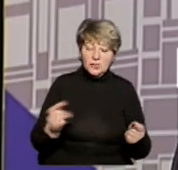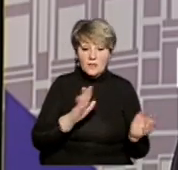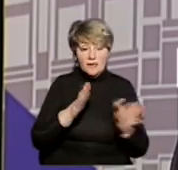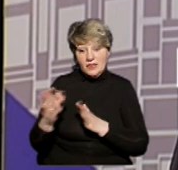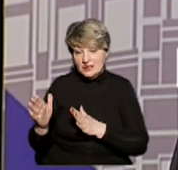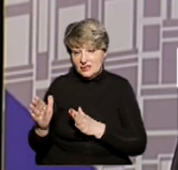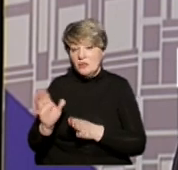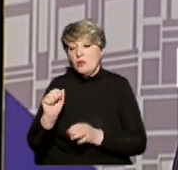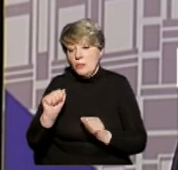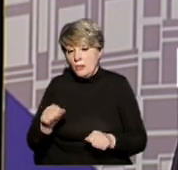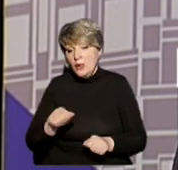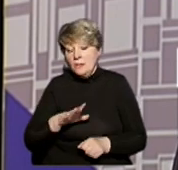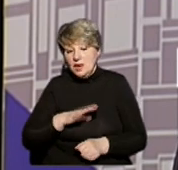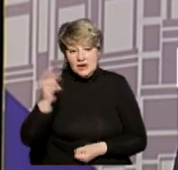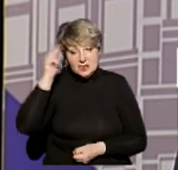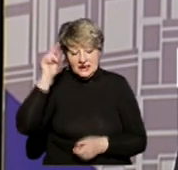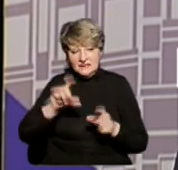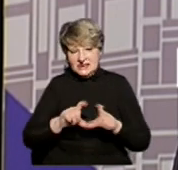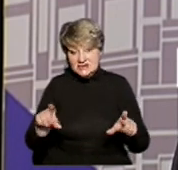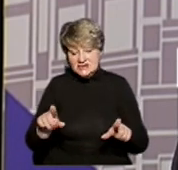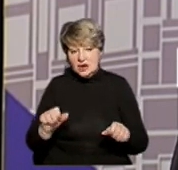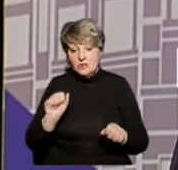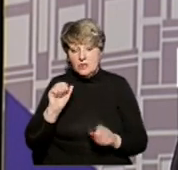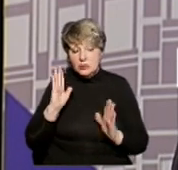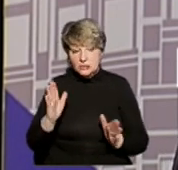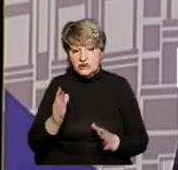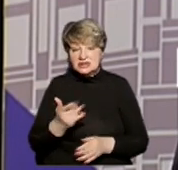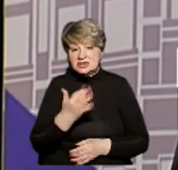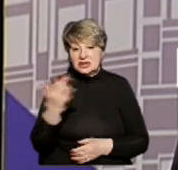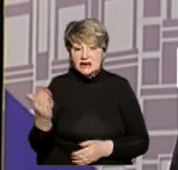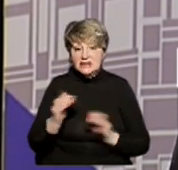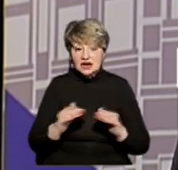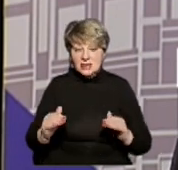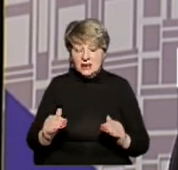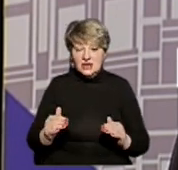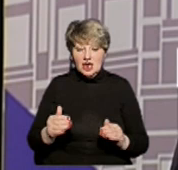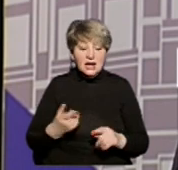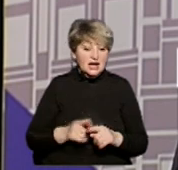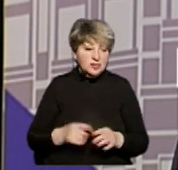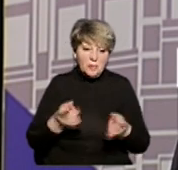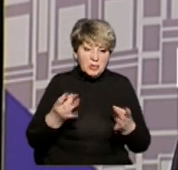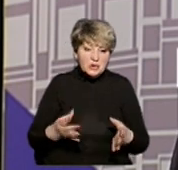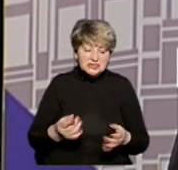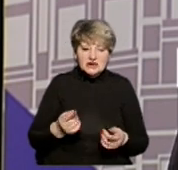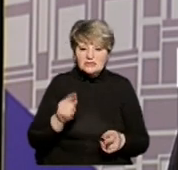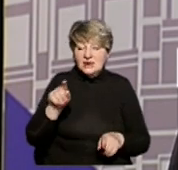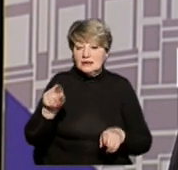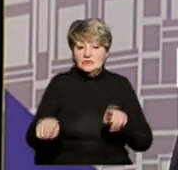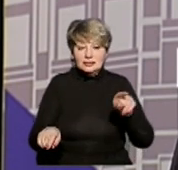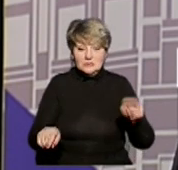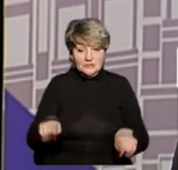як виключні такі, коли навчальний заклад матиме скільки дітей, що він просто не може вмістити. Це просто поодинокі.